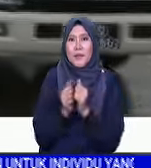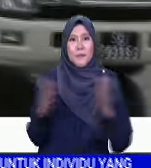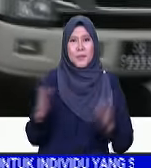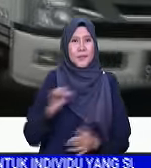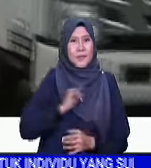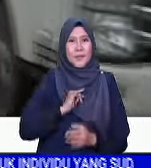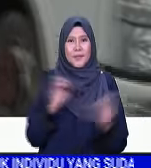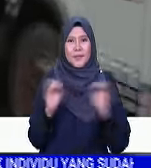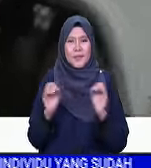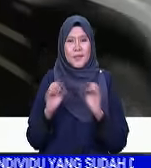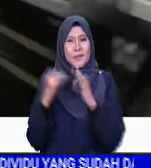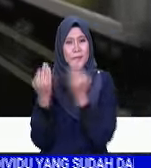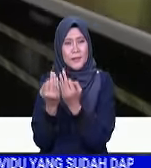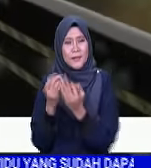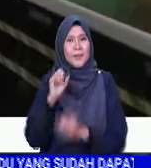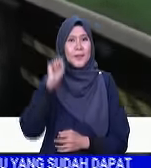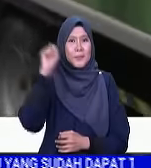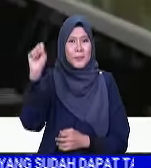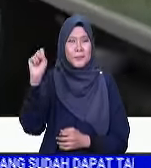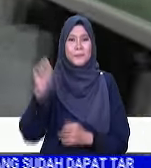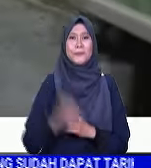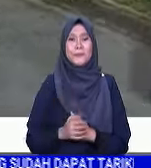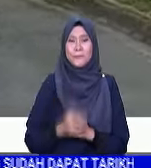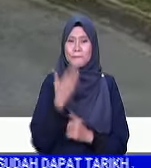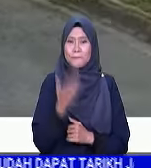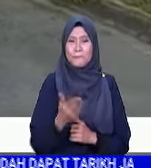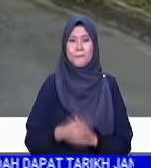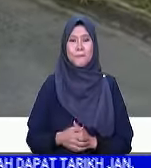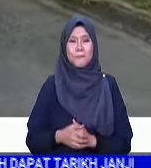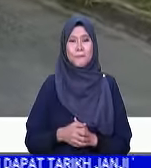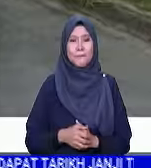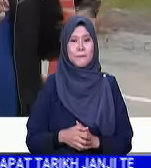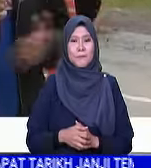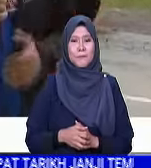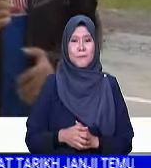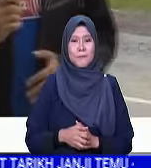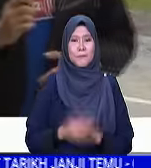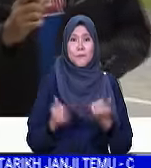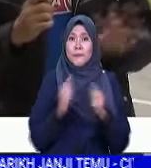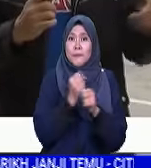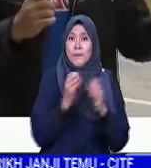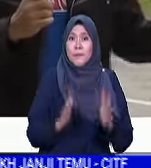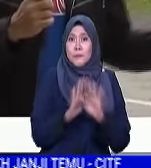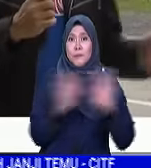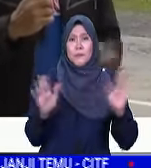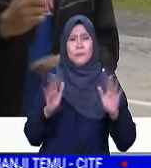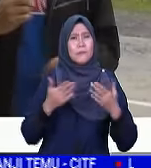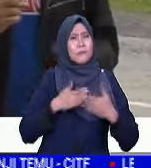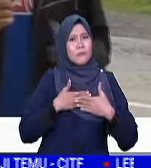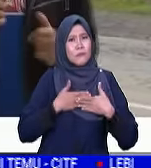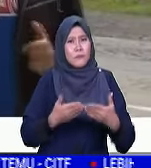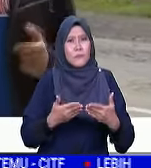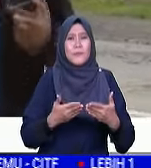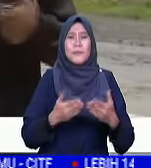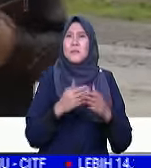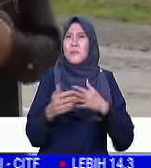kami sekeluarga di Sabah ini. Terima kasih. Okey, terima kasih. Barisan hadapan pun sedia berkorban